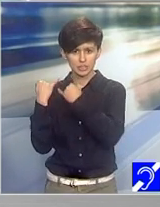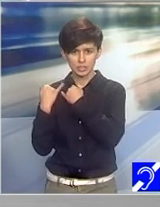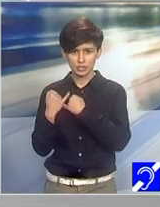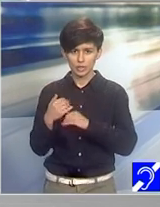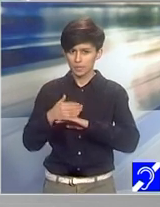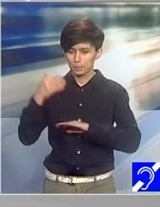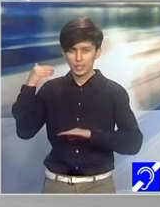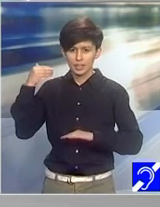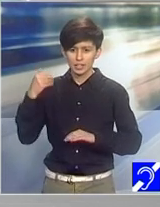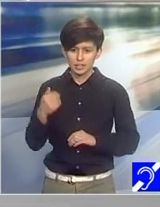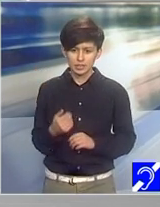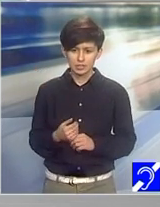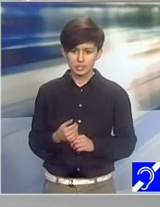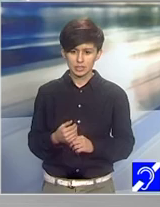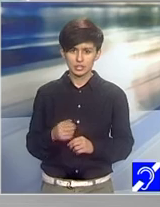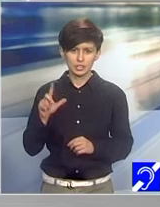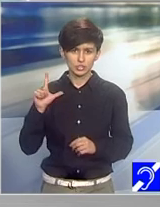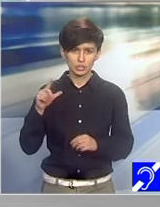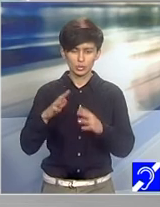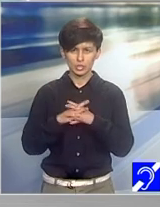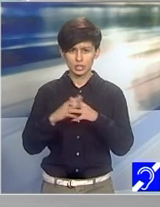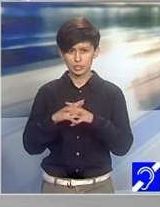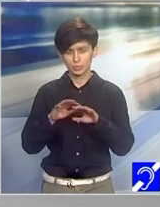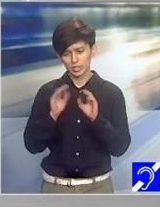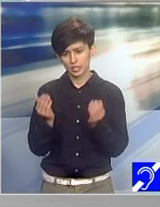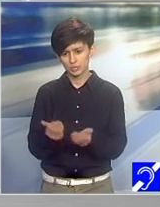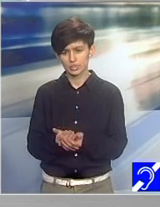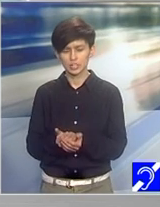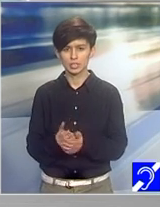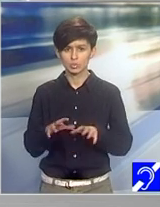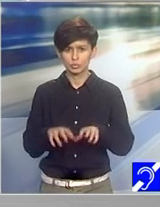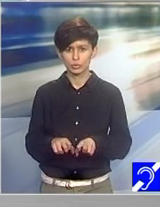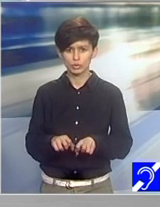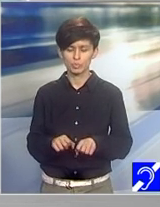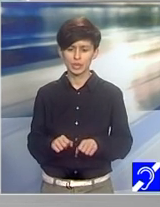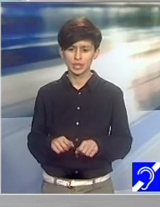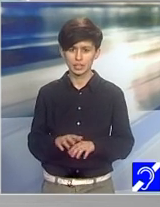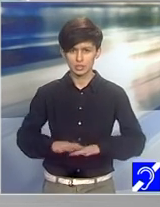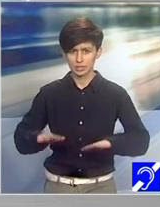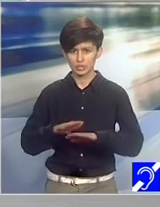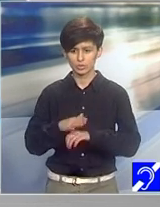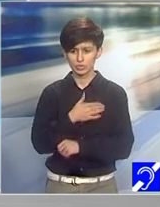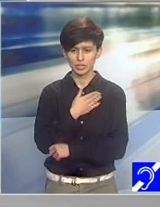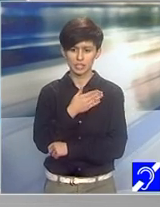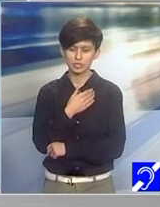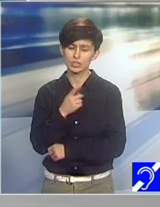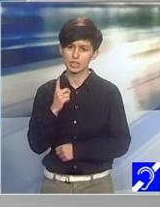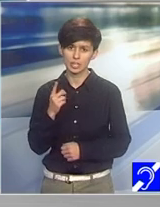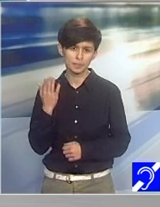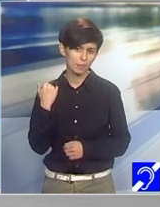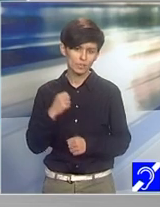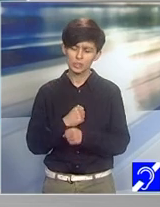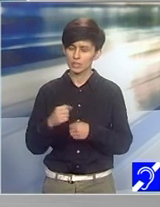atunci, sigur, în timpul celor două războaie mondiale, cu ocuparea teritoriului național parțial sau total, dar atunci era prea